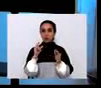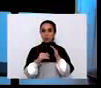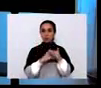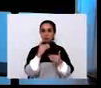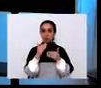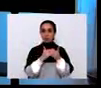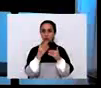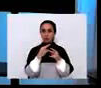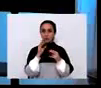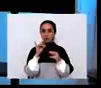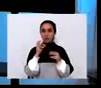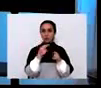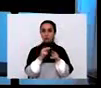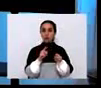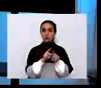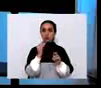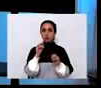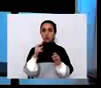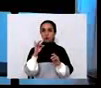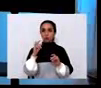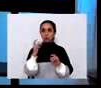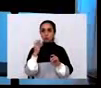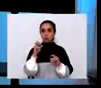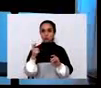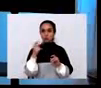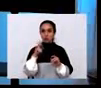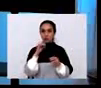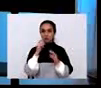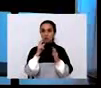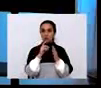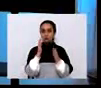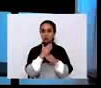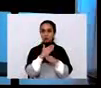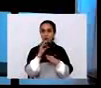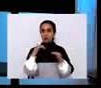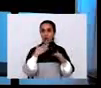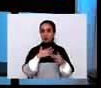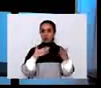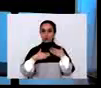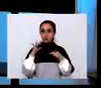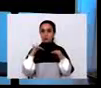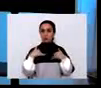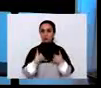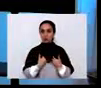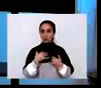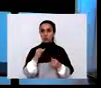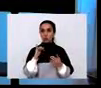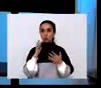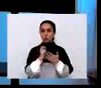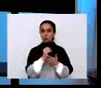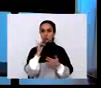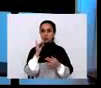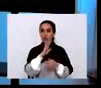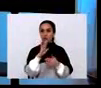парами, но внутри пар не нужно. Друзья делили между собой радости и печали, удачи